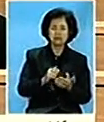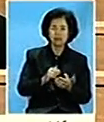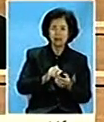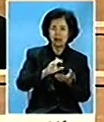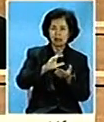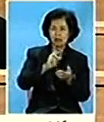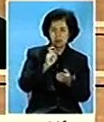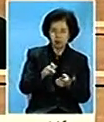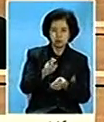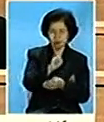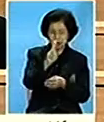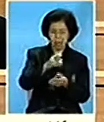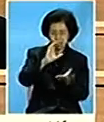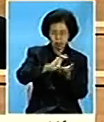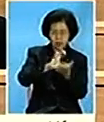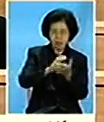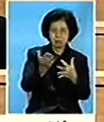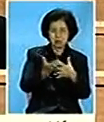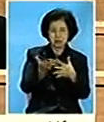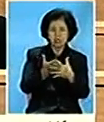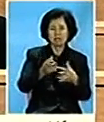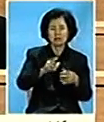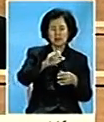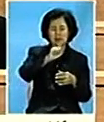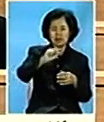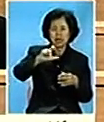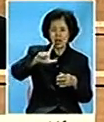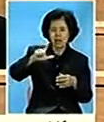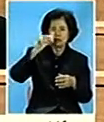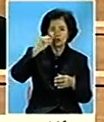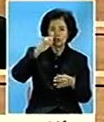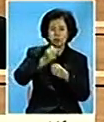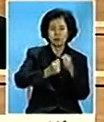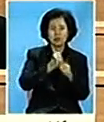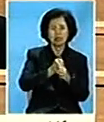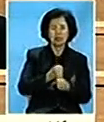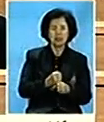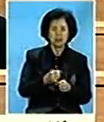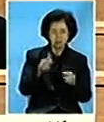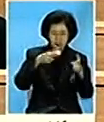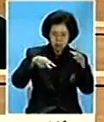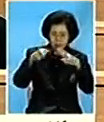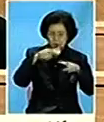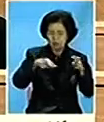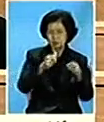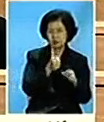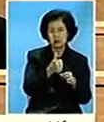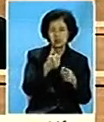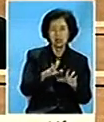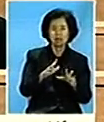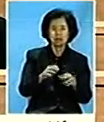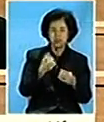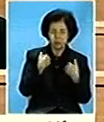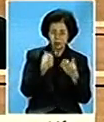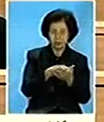านแต่ก็ต้องใช้งบประมาณในการแทรกแซงหลายแสนล้านบาททุกๆปีครับถ้าหากจะได้มีการพิจารณาอย่างรอบคอบก็จะมีประโย